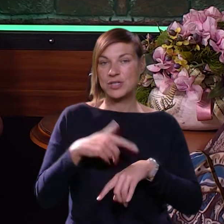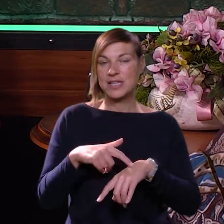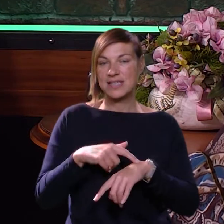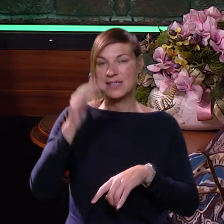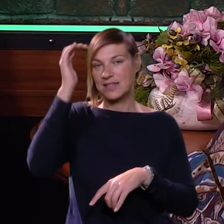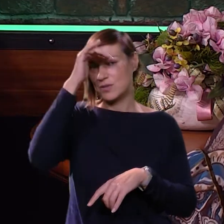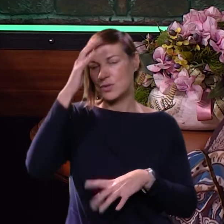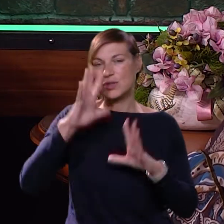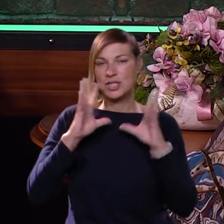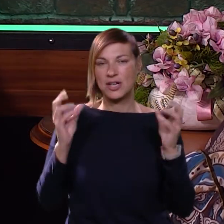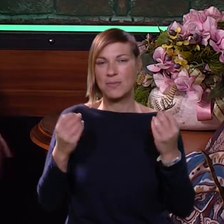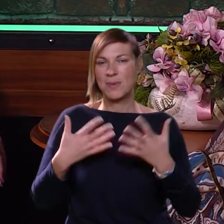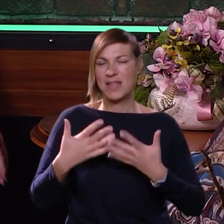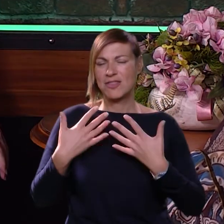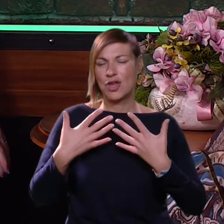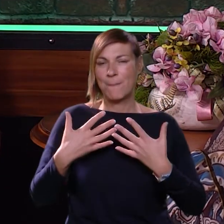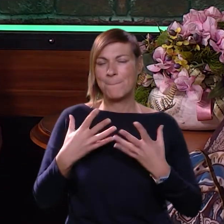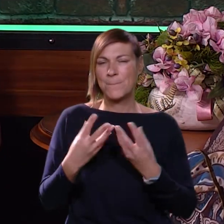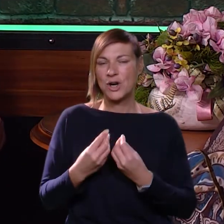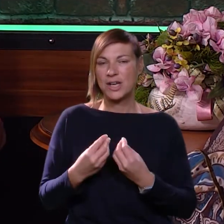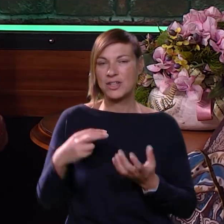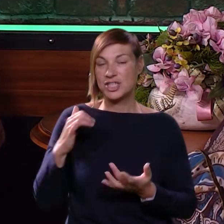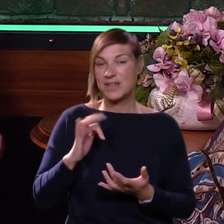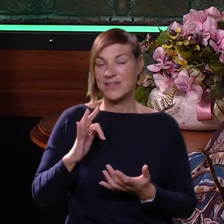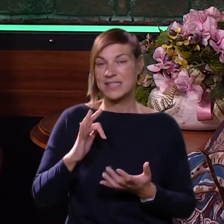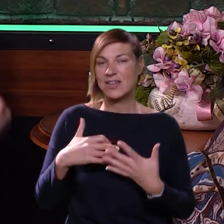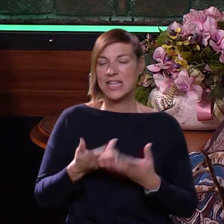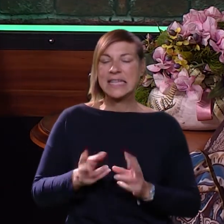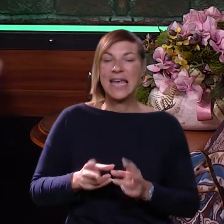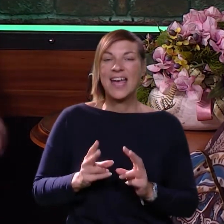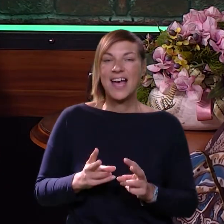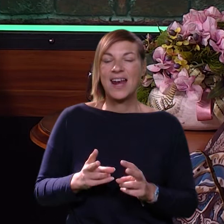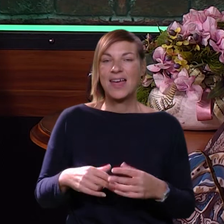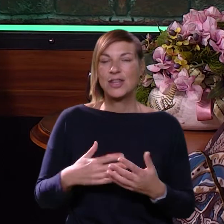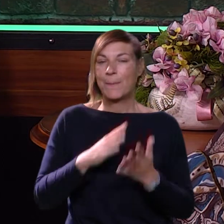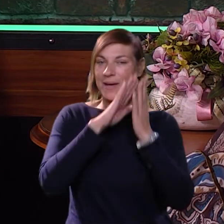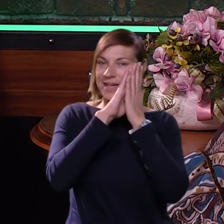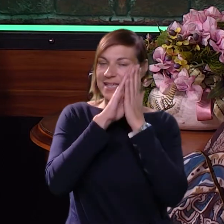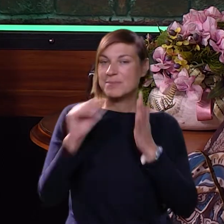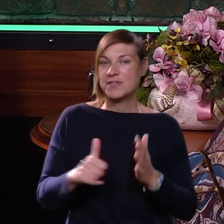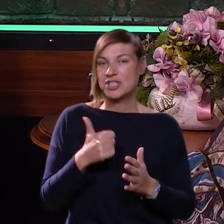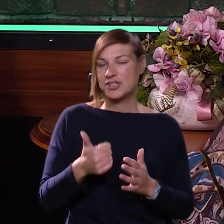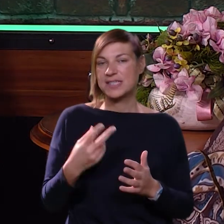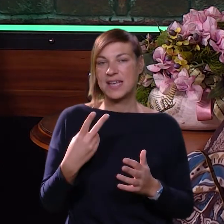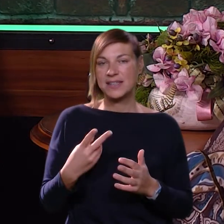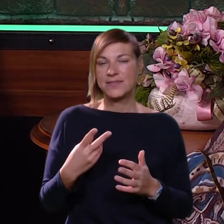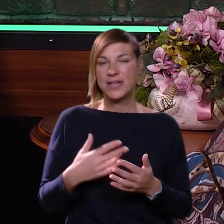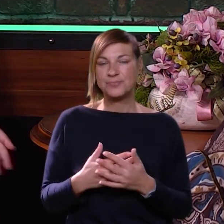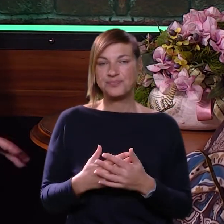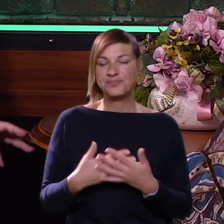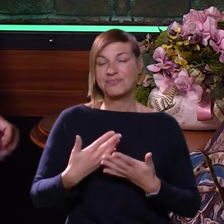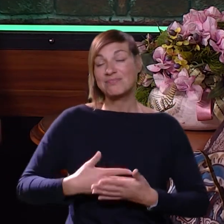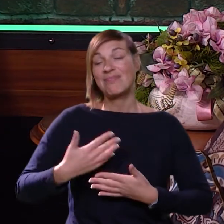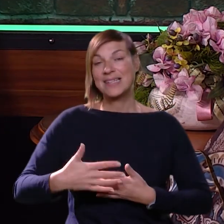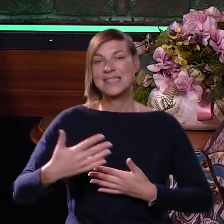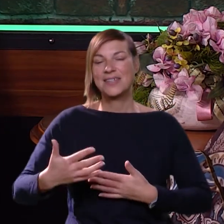u 3 sata u noći, onako kompletno mokra, onda odeš na WC, vratiš, onda ti je užasno hladno, pa ne spavaš još jedno sat, dva, pa